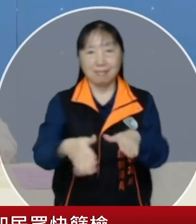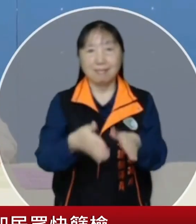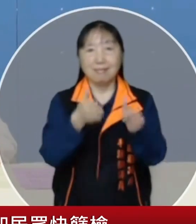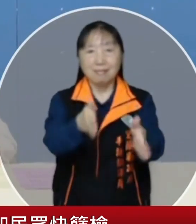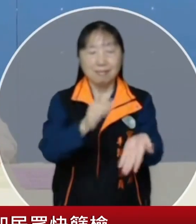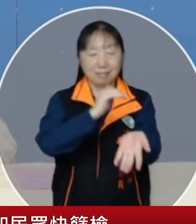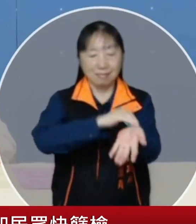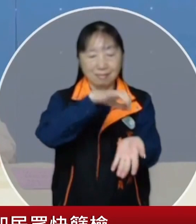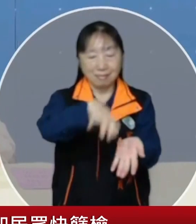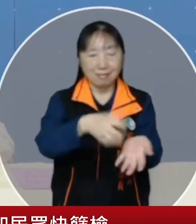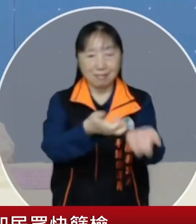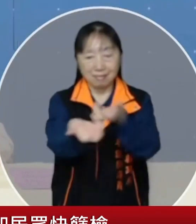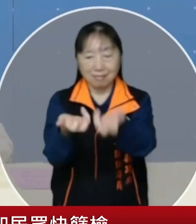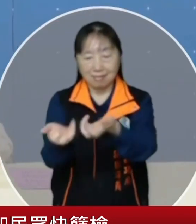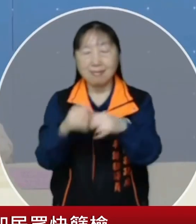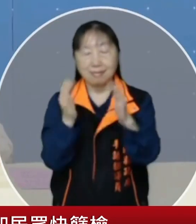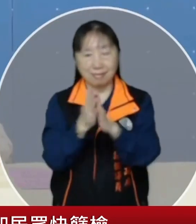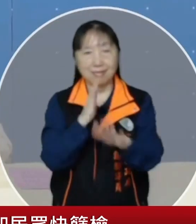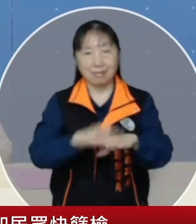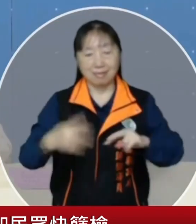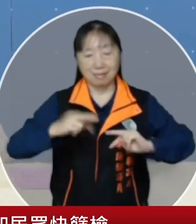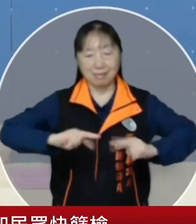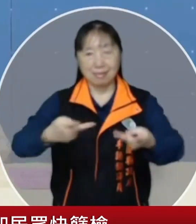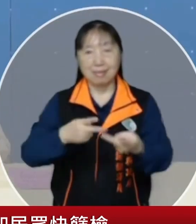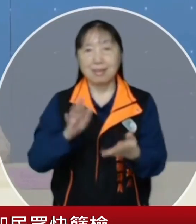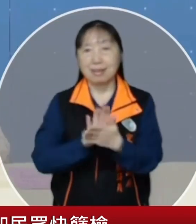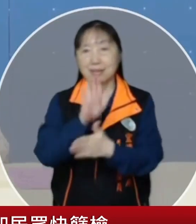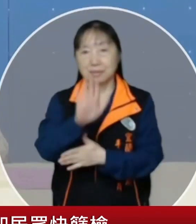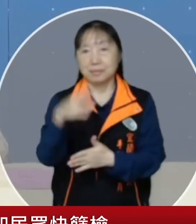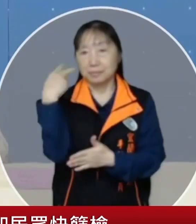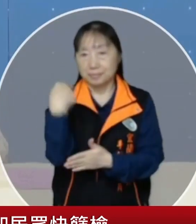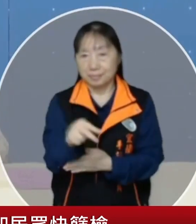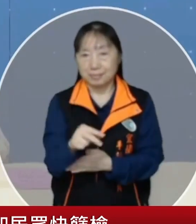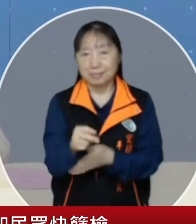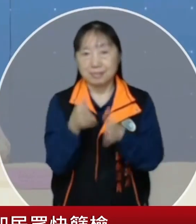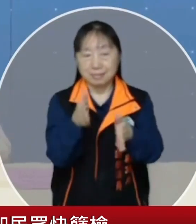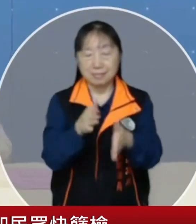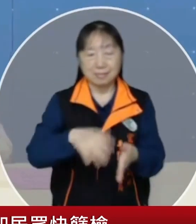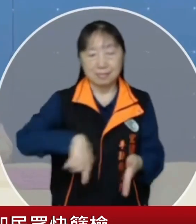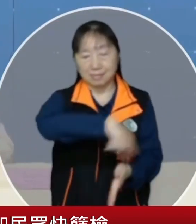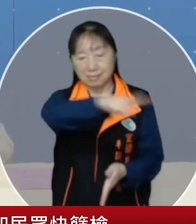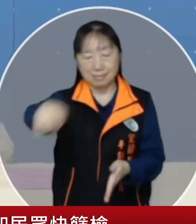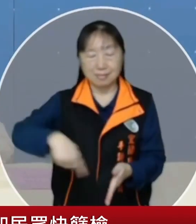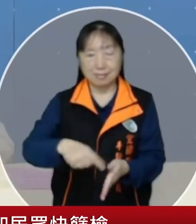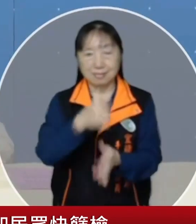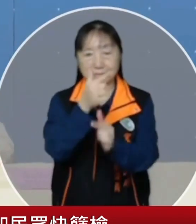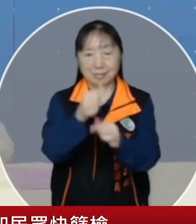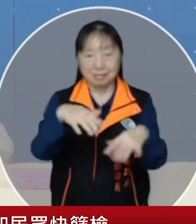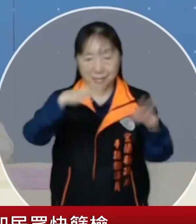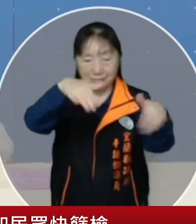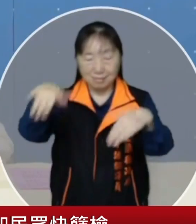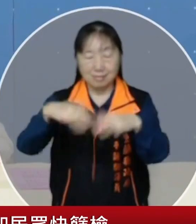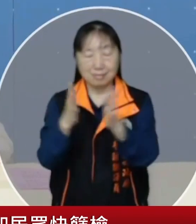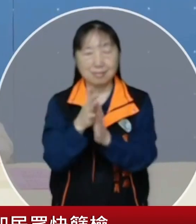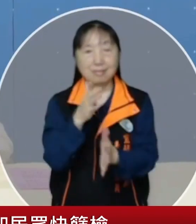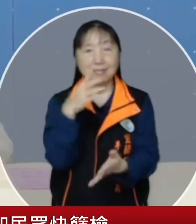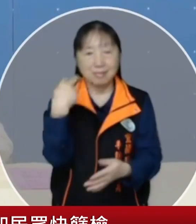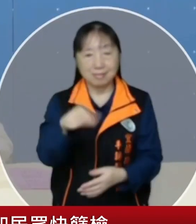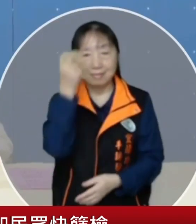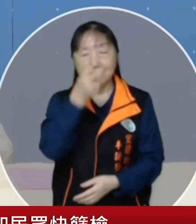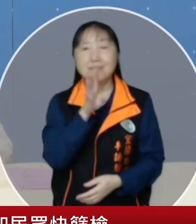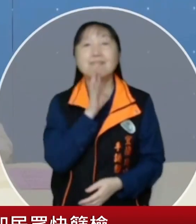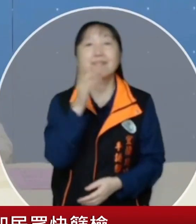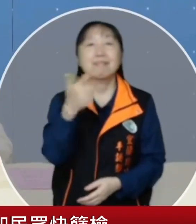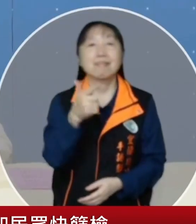置，未来呢，不会做全面性的这个筛检，感染风险程度高的民众